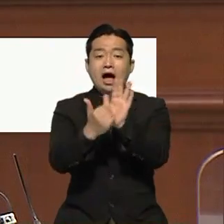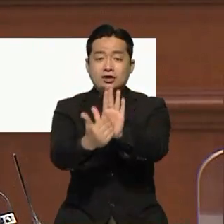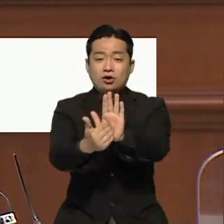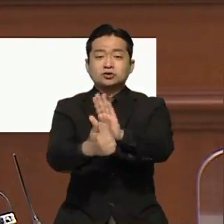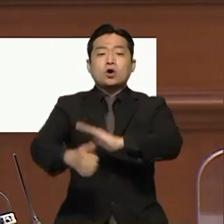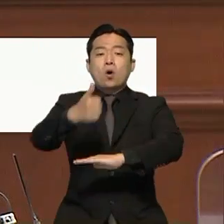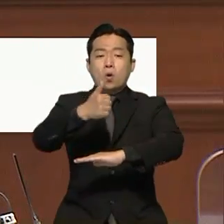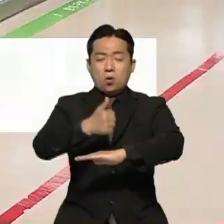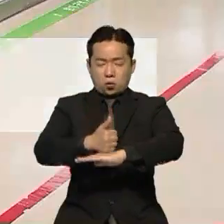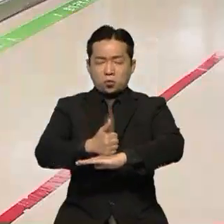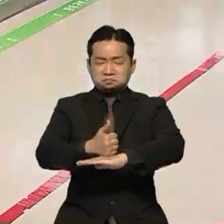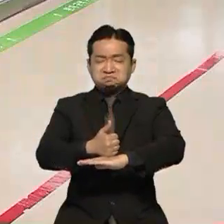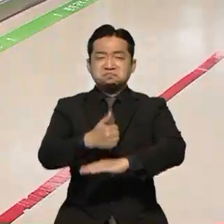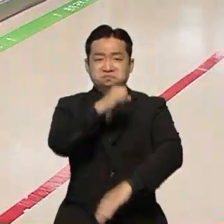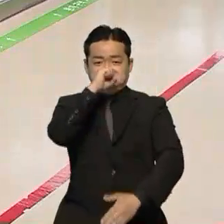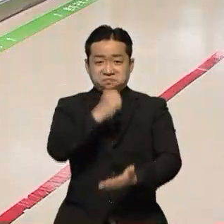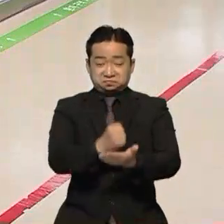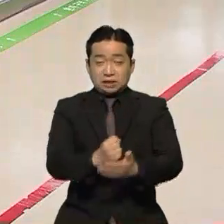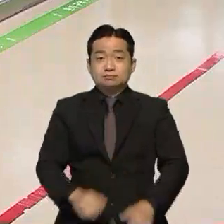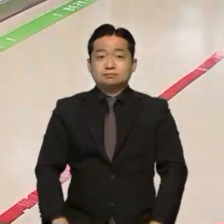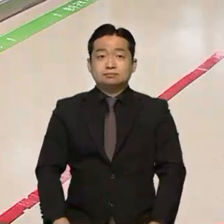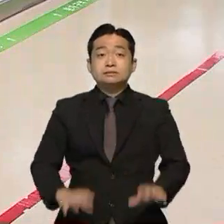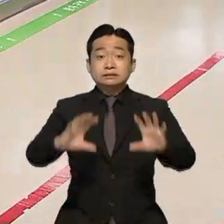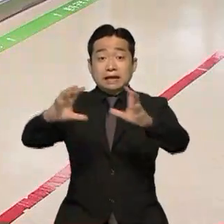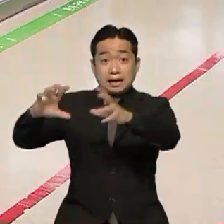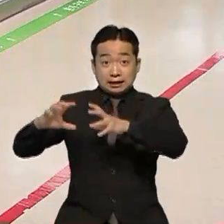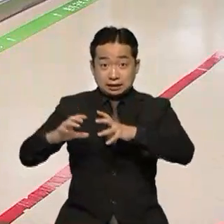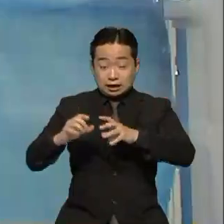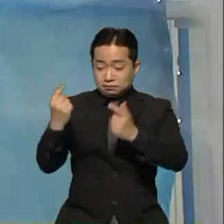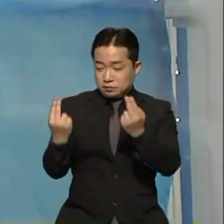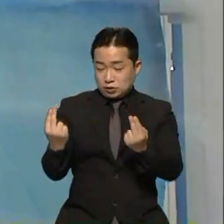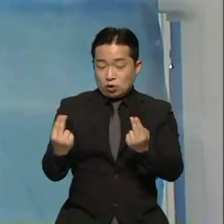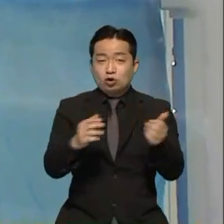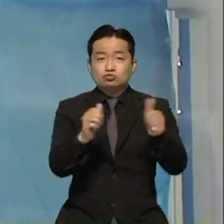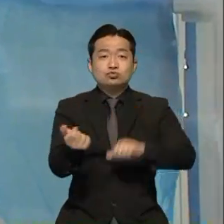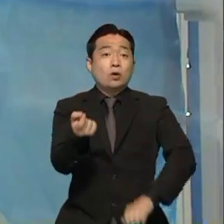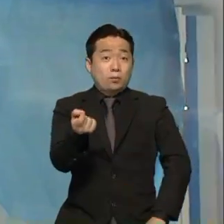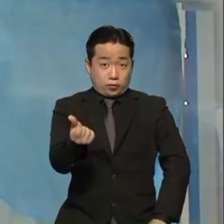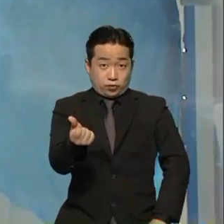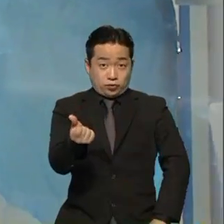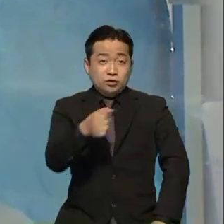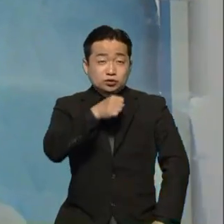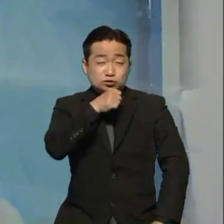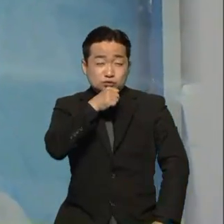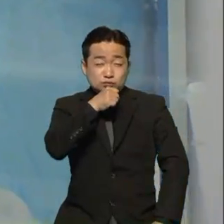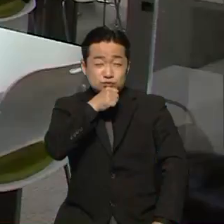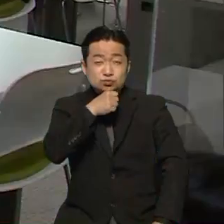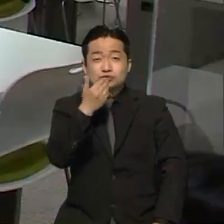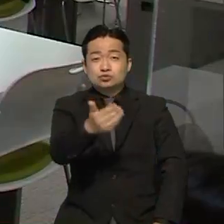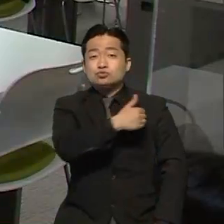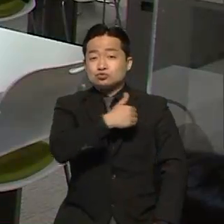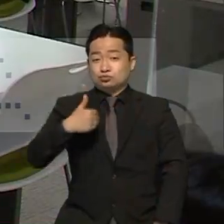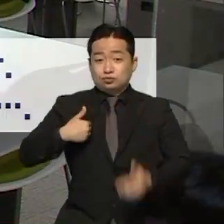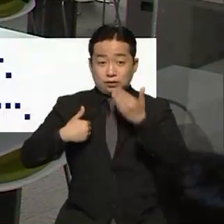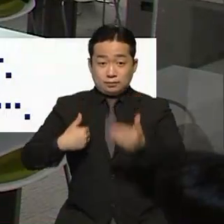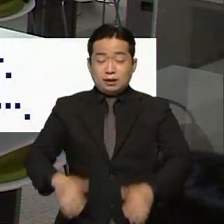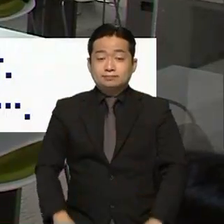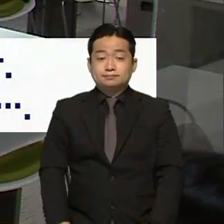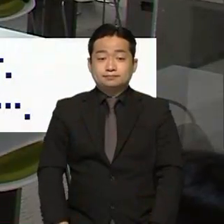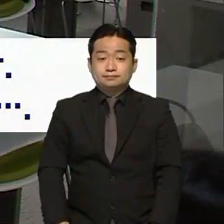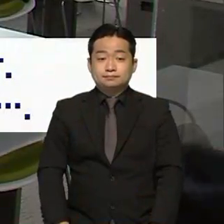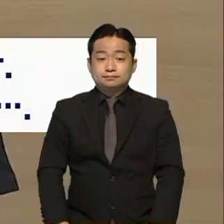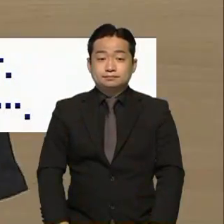평가받아 마땅합니다. 주요 국가들 중 낮은 사망률, 호환 점수가 가능한 지표입니다. 누적